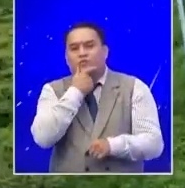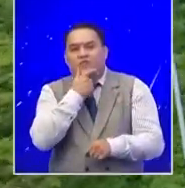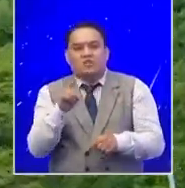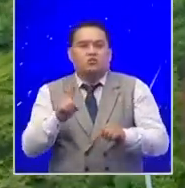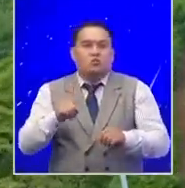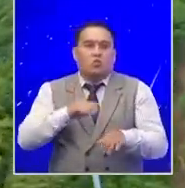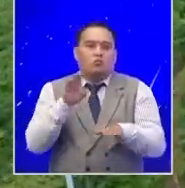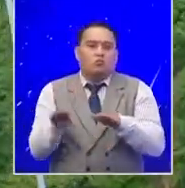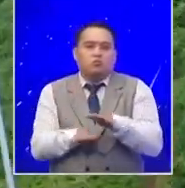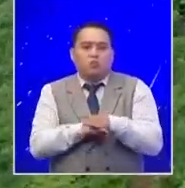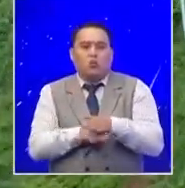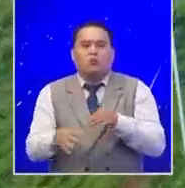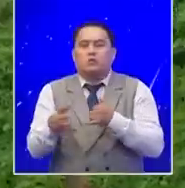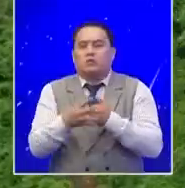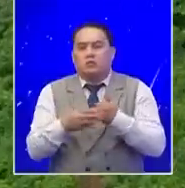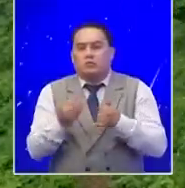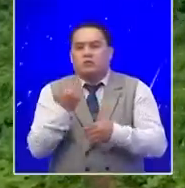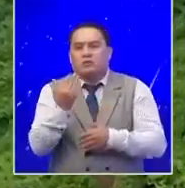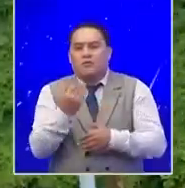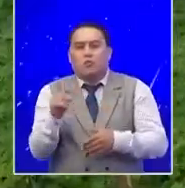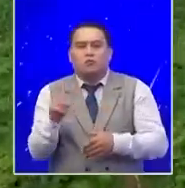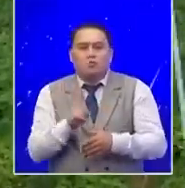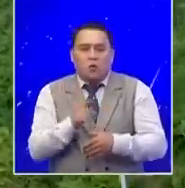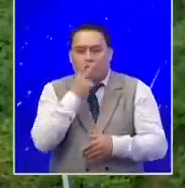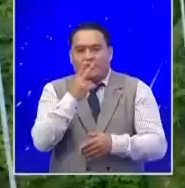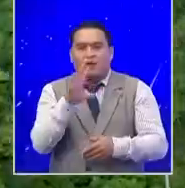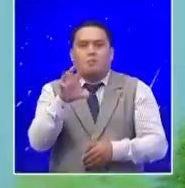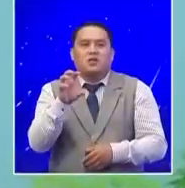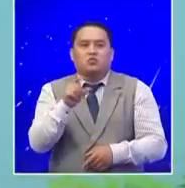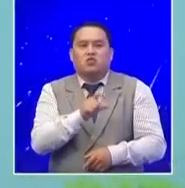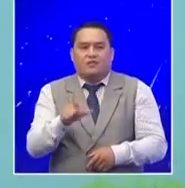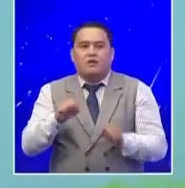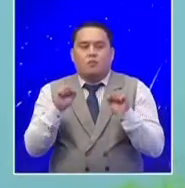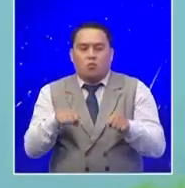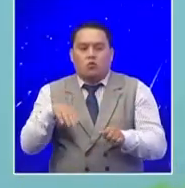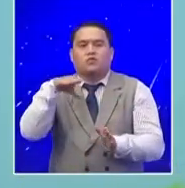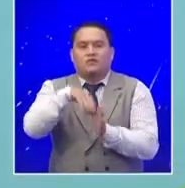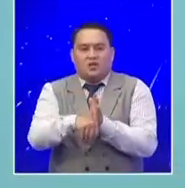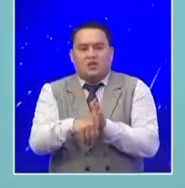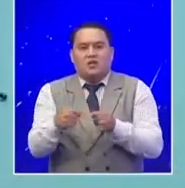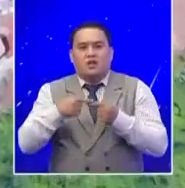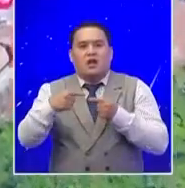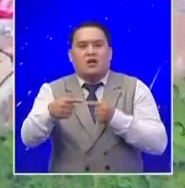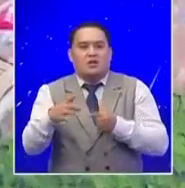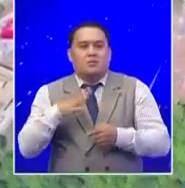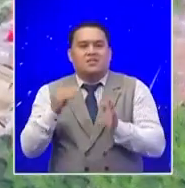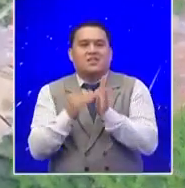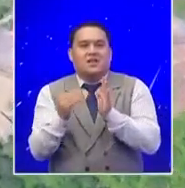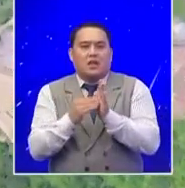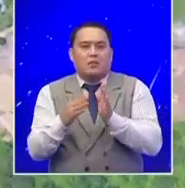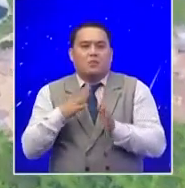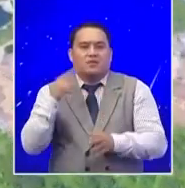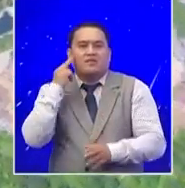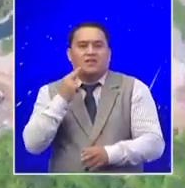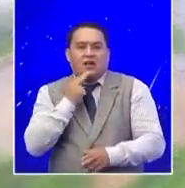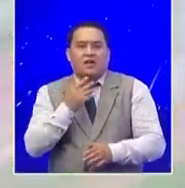происходит у них под ногами. Одновременно на нем могут находиться до 500 человек. Ранее самый длинный в мире стеклянный мост также